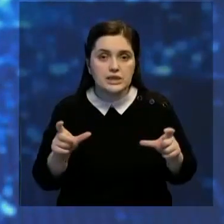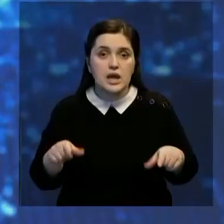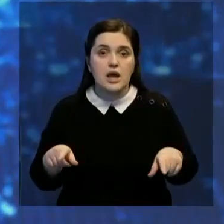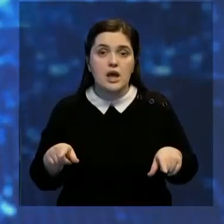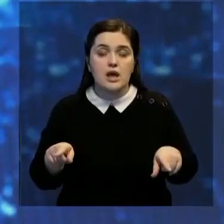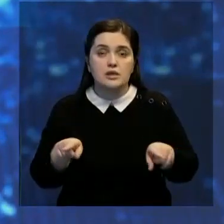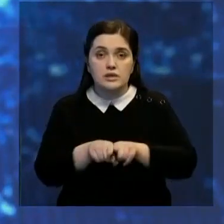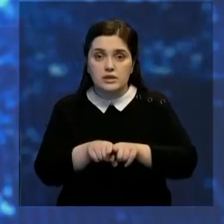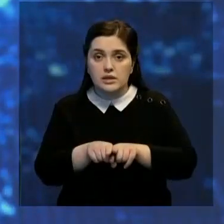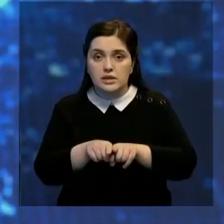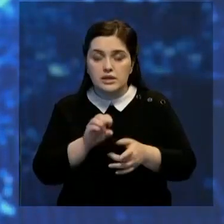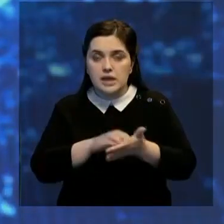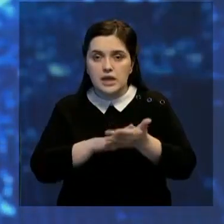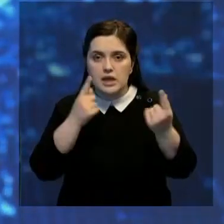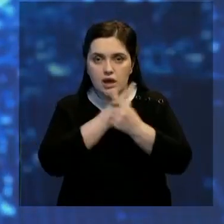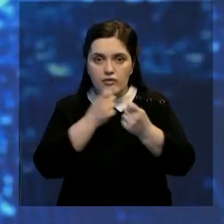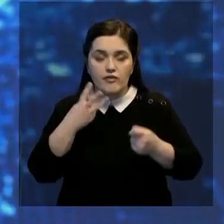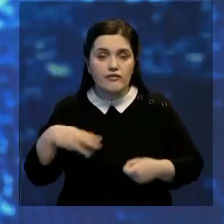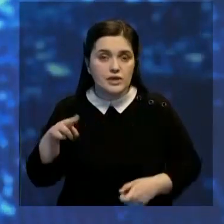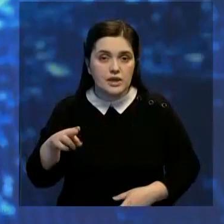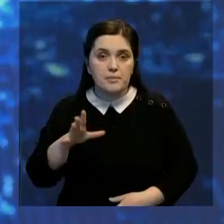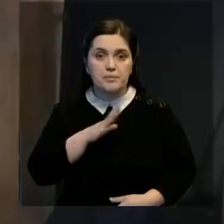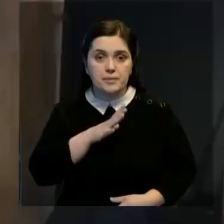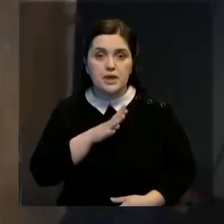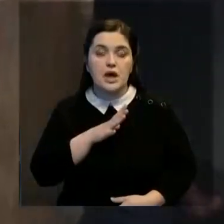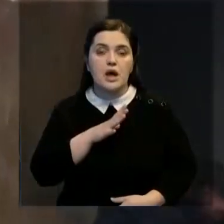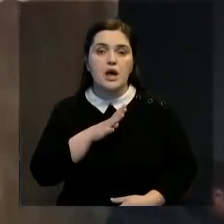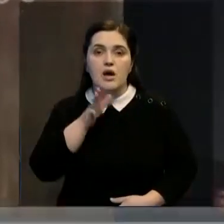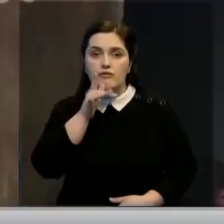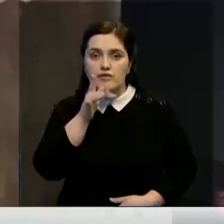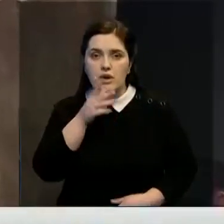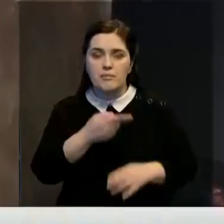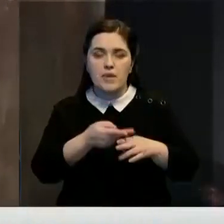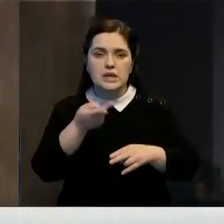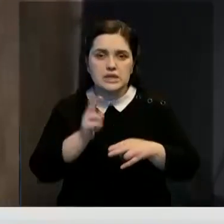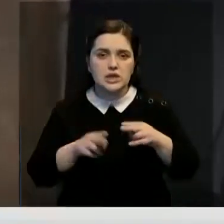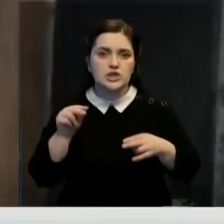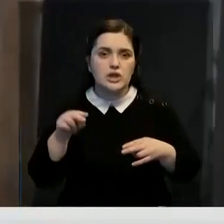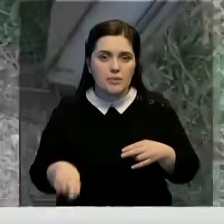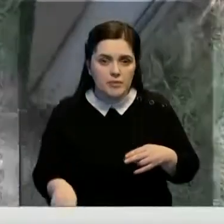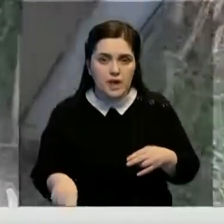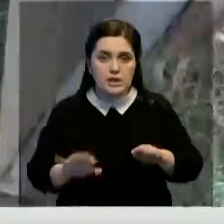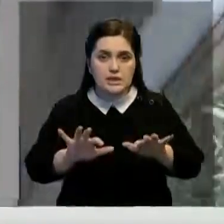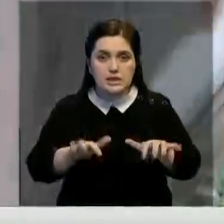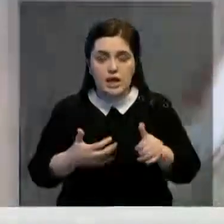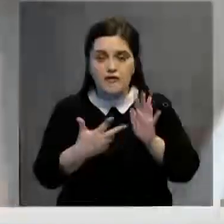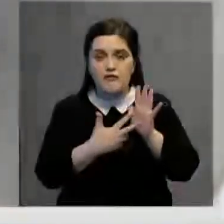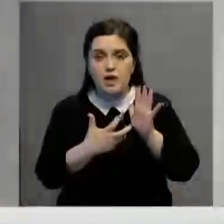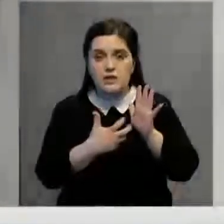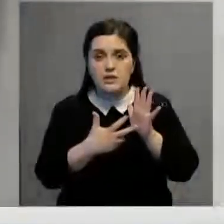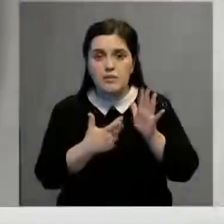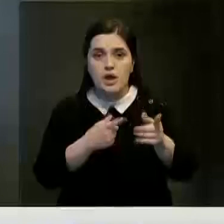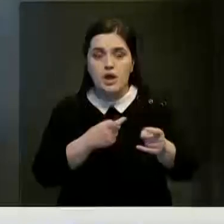структур. Такие данные озвучили в МВД. Отметили, что с момента снятия режима ЧП по всей республике изъяли без малого